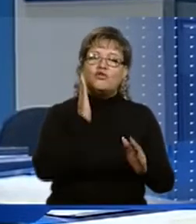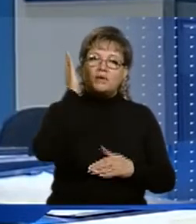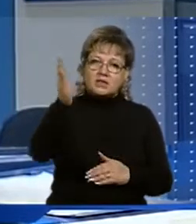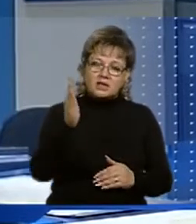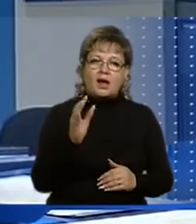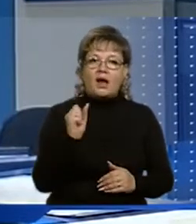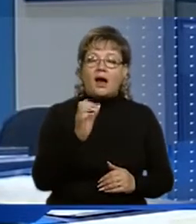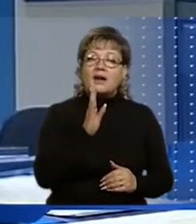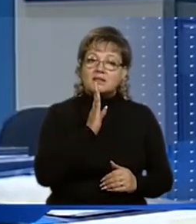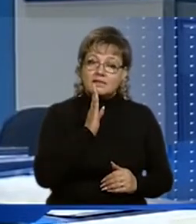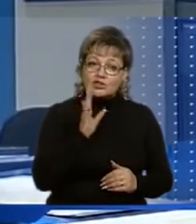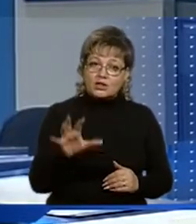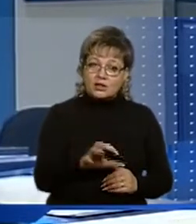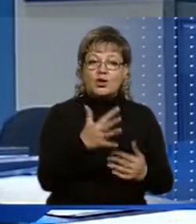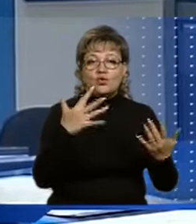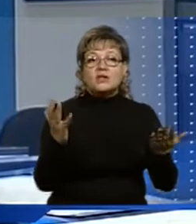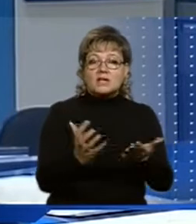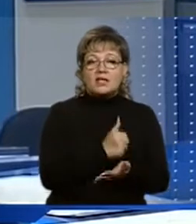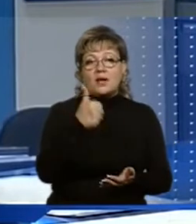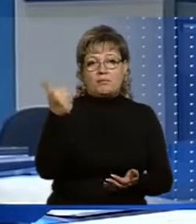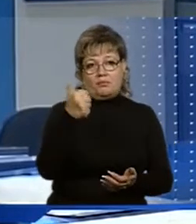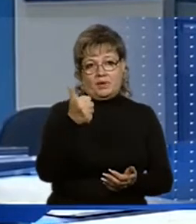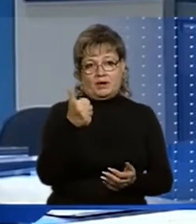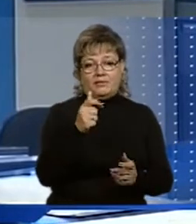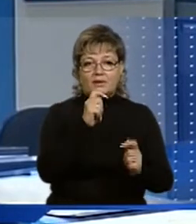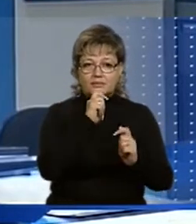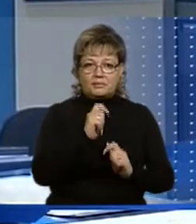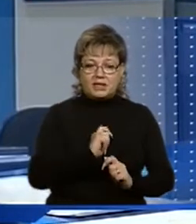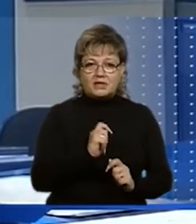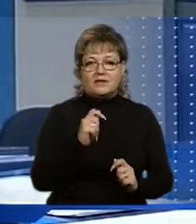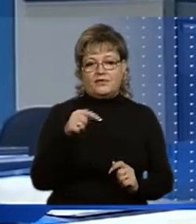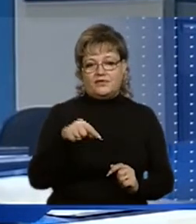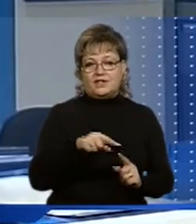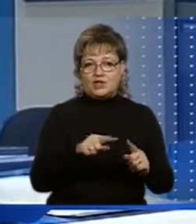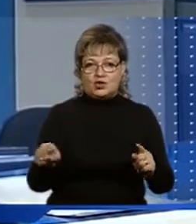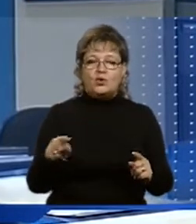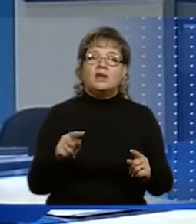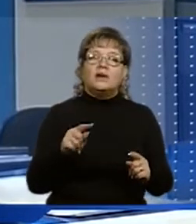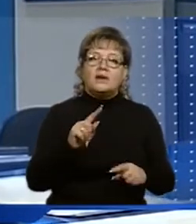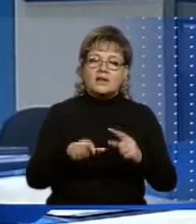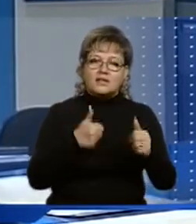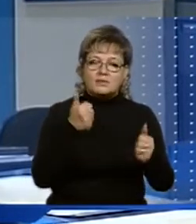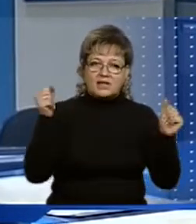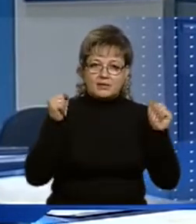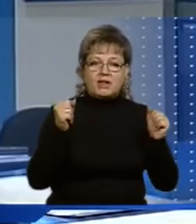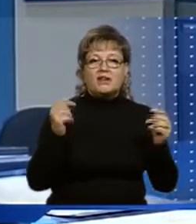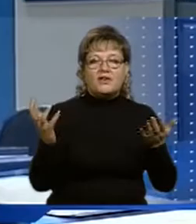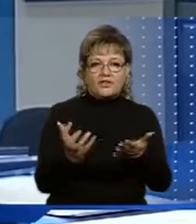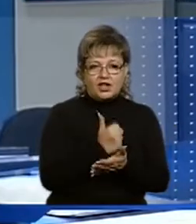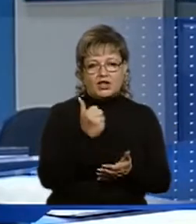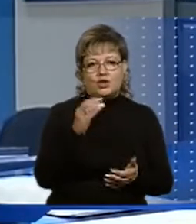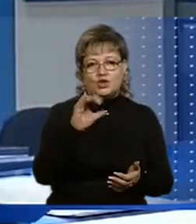вот донские гандболистки уже завоевали первый трофей в сезоне. Вслед за чемпионством и победой в Кубке России спортсменки